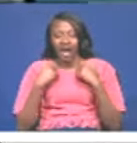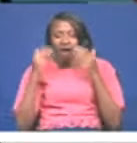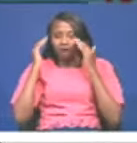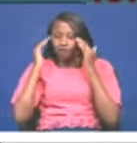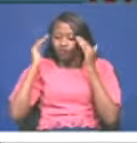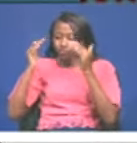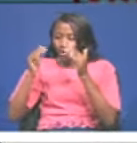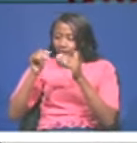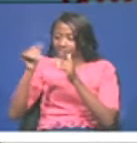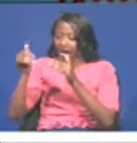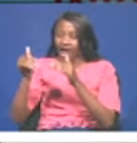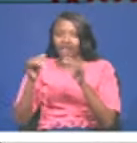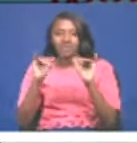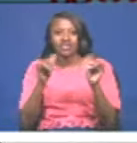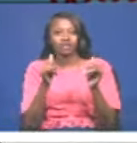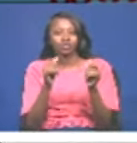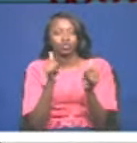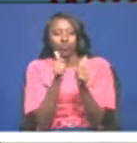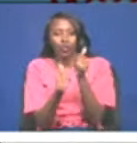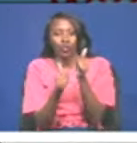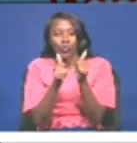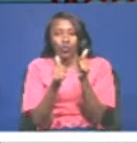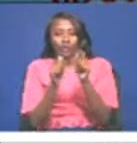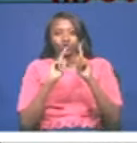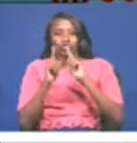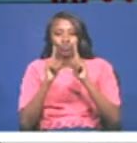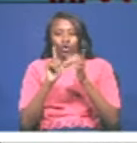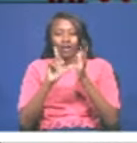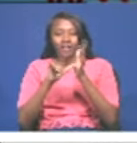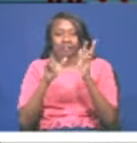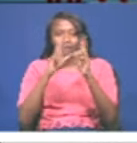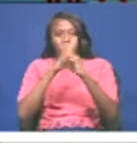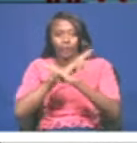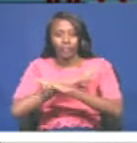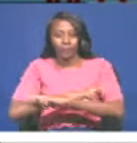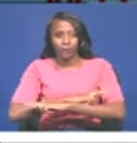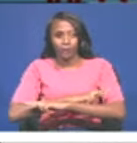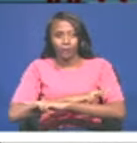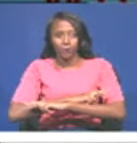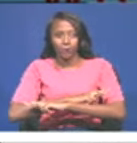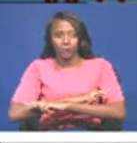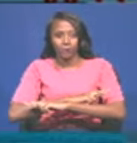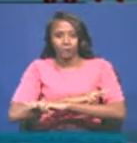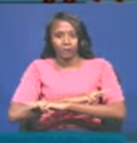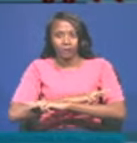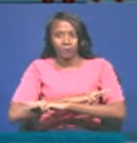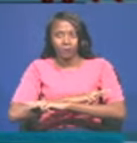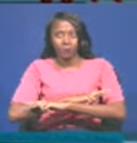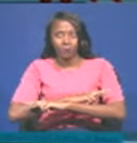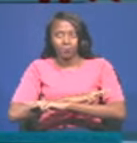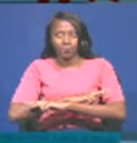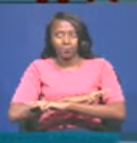taarifa nyingine ambayo tutakuwa tunakuletea baada ya mapumziko mafupi.